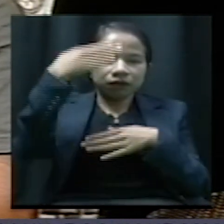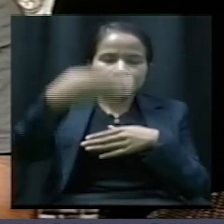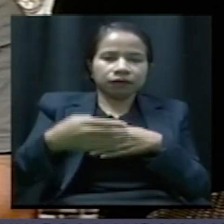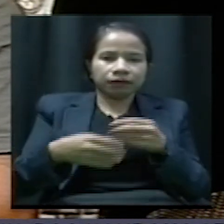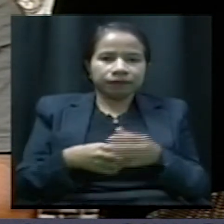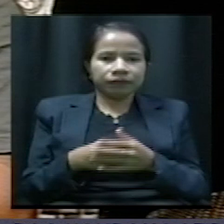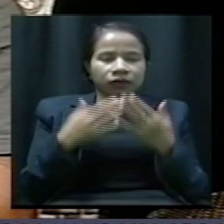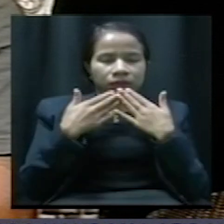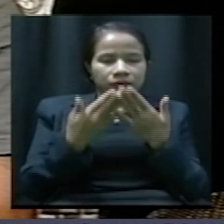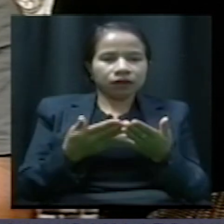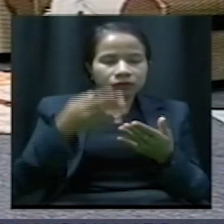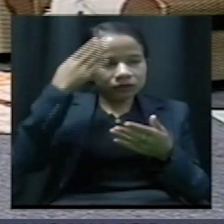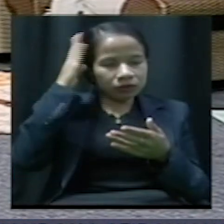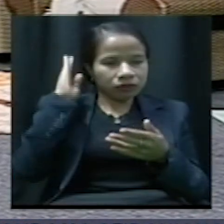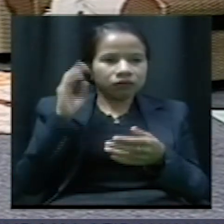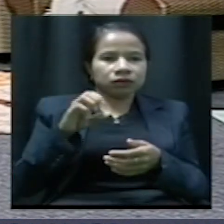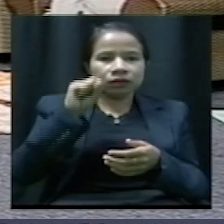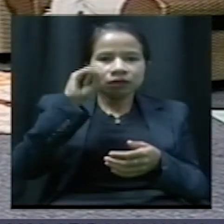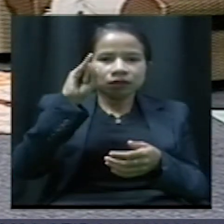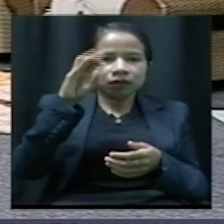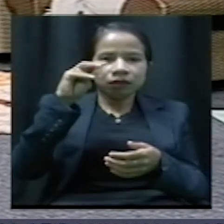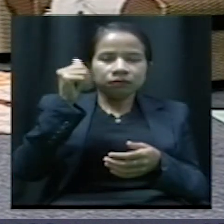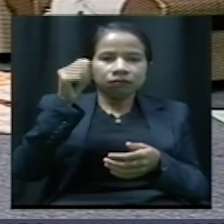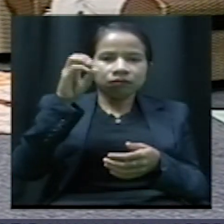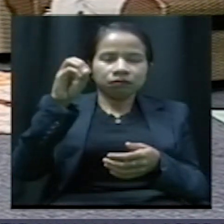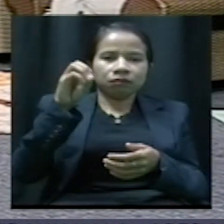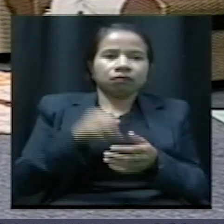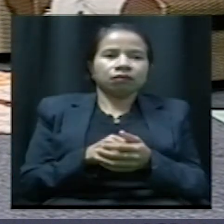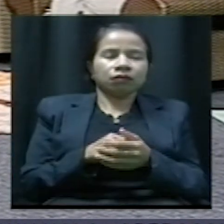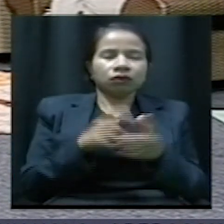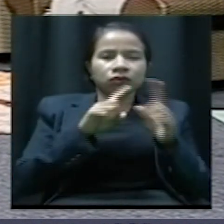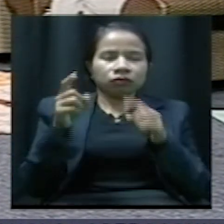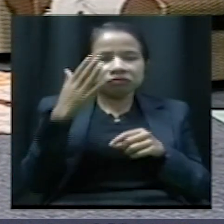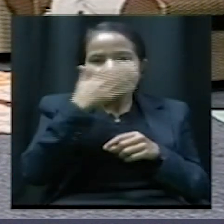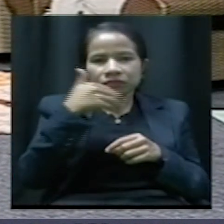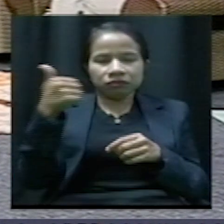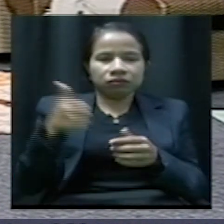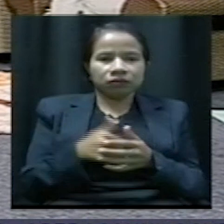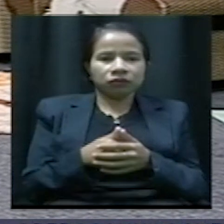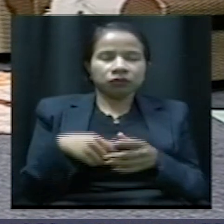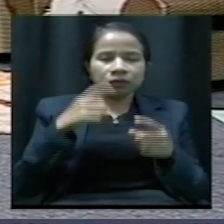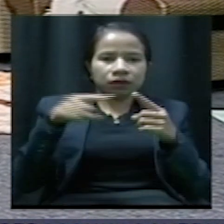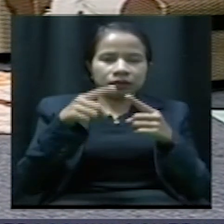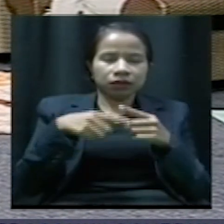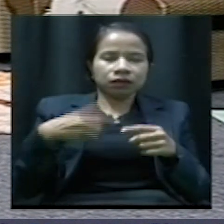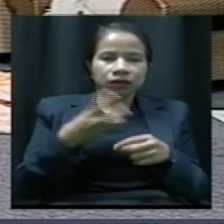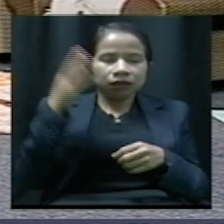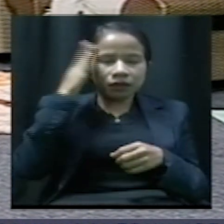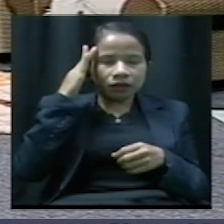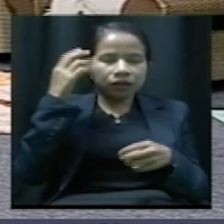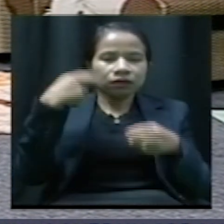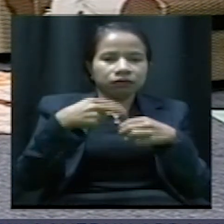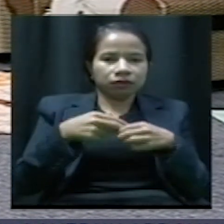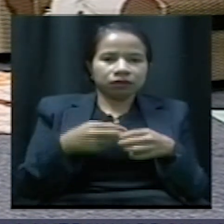pres sim obrigado senhor Simão senhor Simão kulia furak tebes kona ba when hira ita ita hatena ita identifica